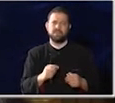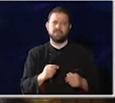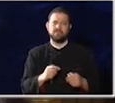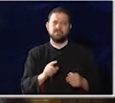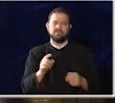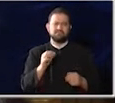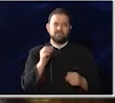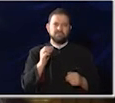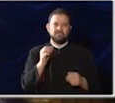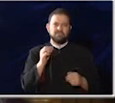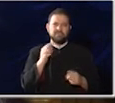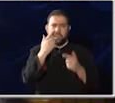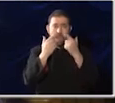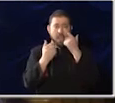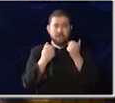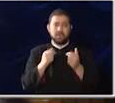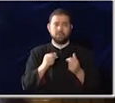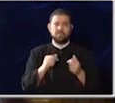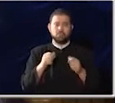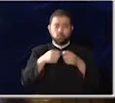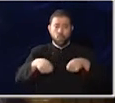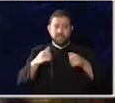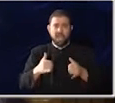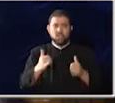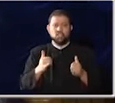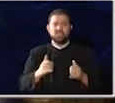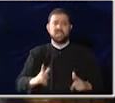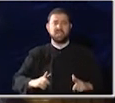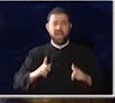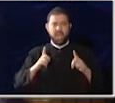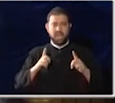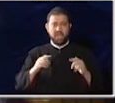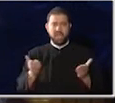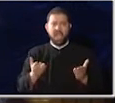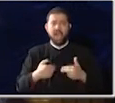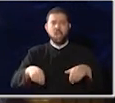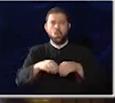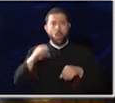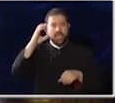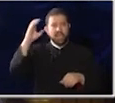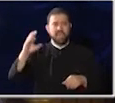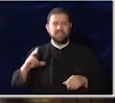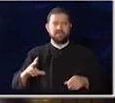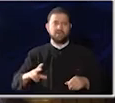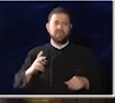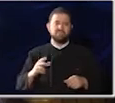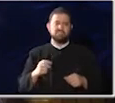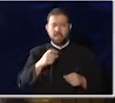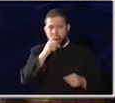unde nu mai este suspin, unde toate aceste experiențe pe care noi le considerăm